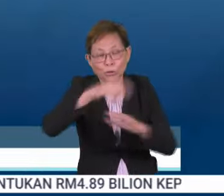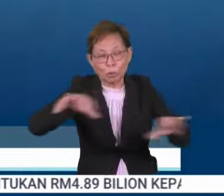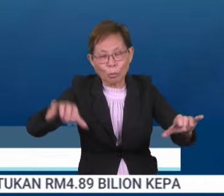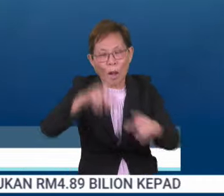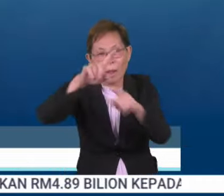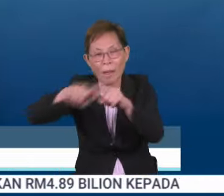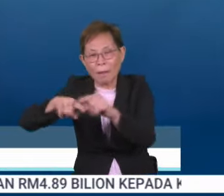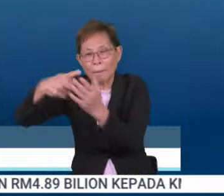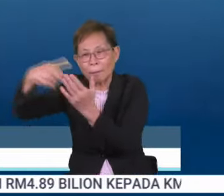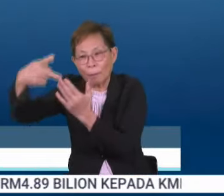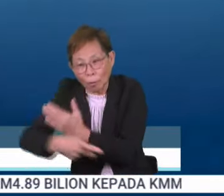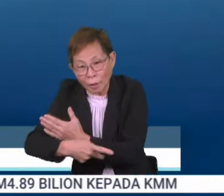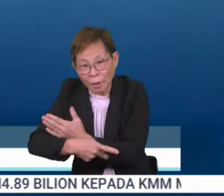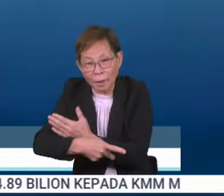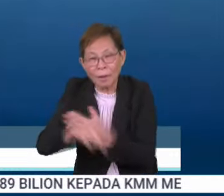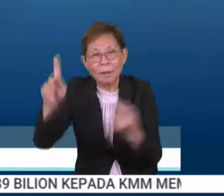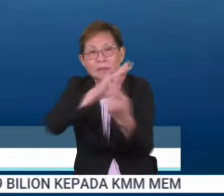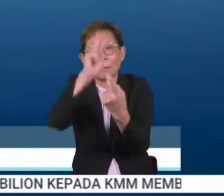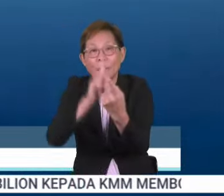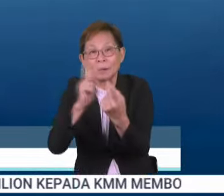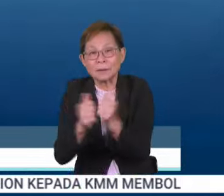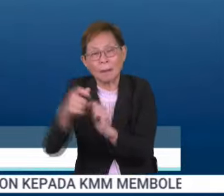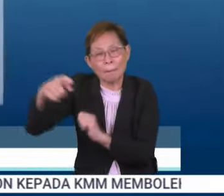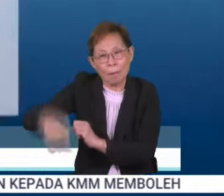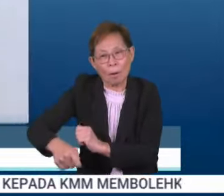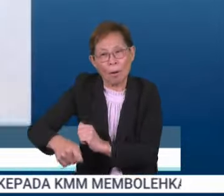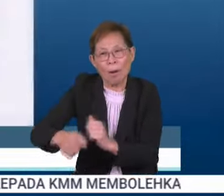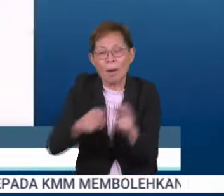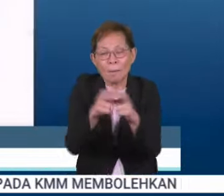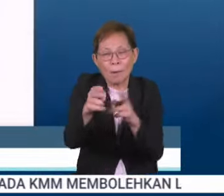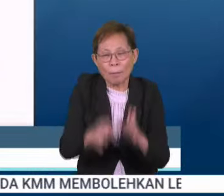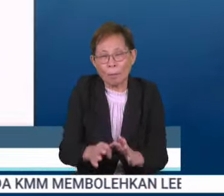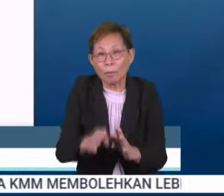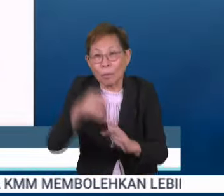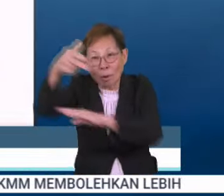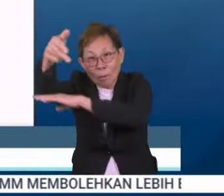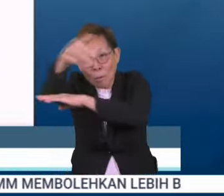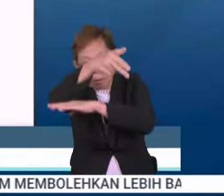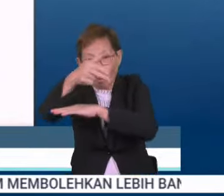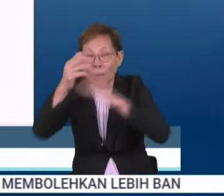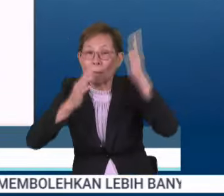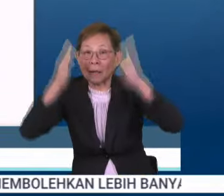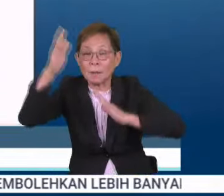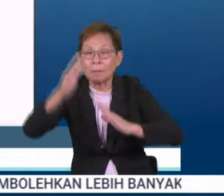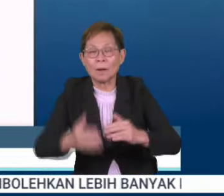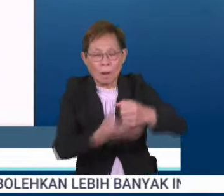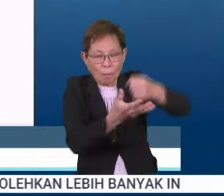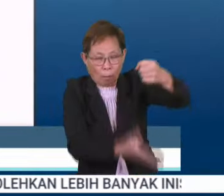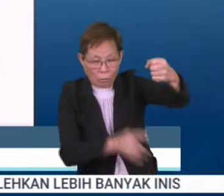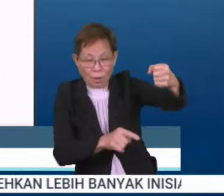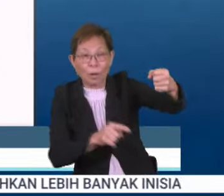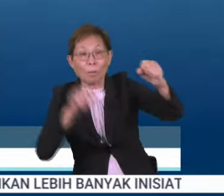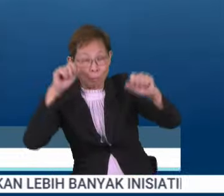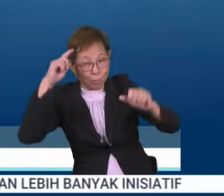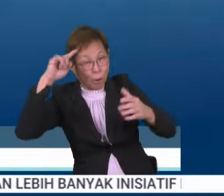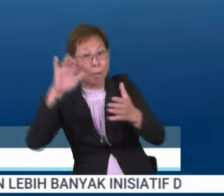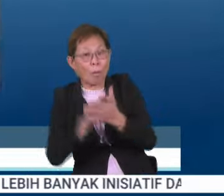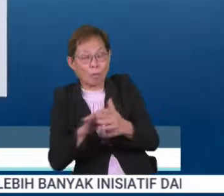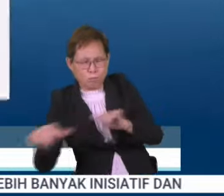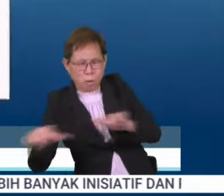pelbagai inisiatif bertepatan dengan keperluan pemain industri kreatif tanah air peruntukan di kini merancakkan